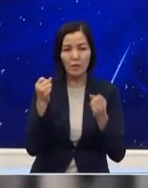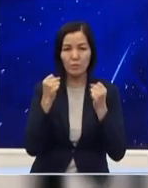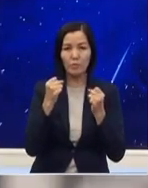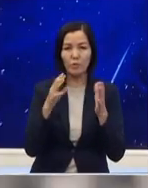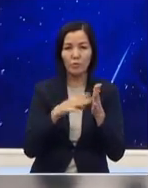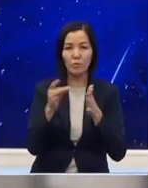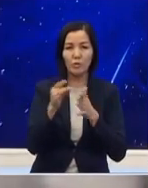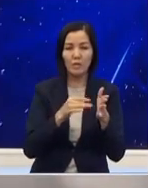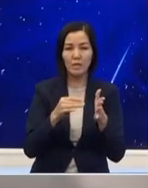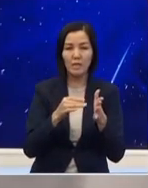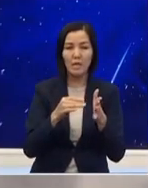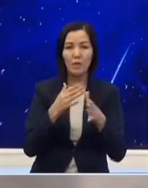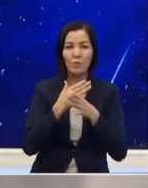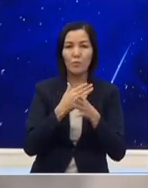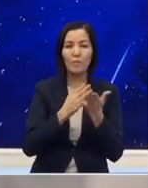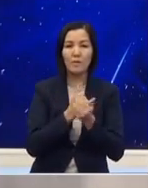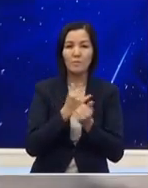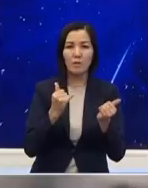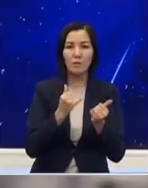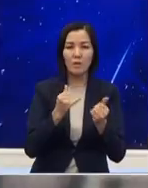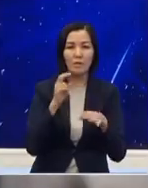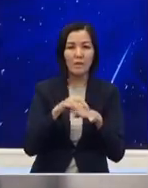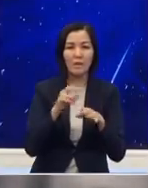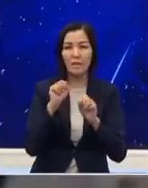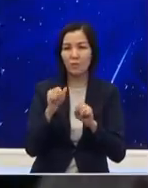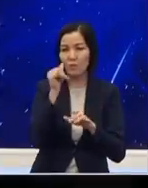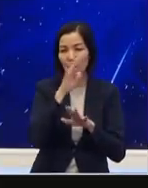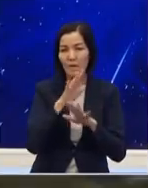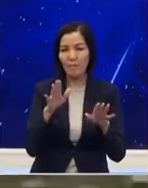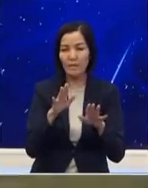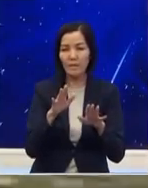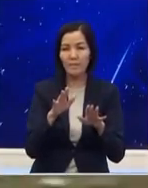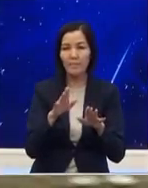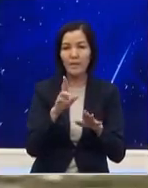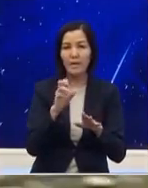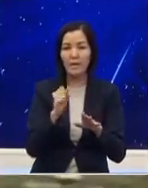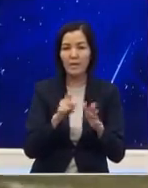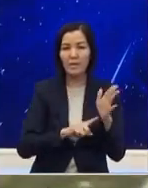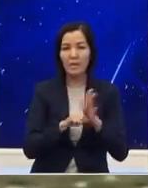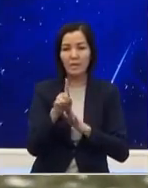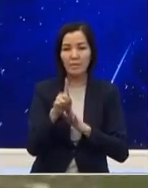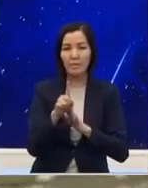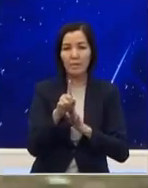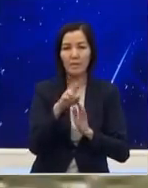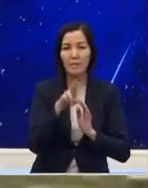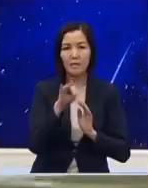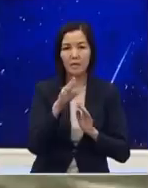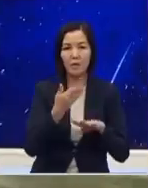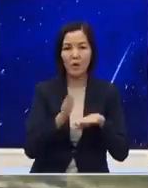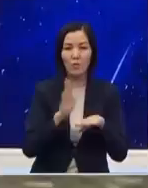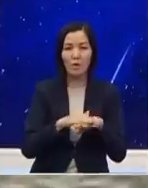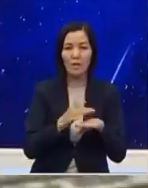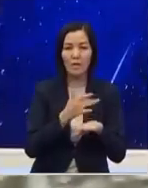жедел жәрдем көлігі келген, бірақ дәрігерлер оны құтқарып қала алмады. Айта кете, қараша айының басында Диего Армандо ауыр халде